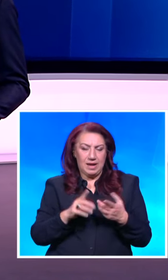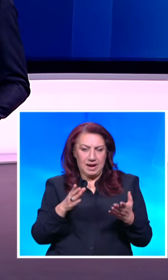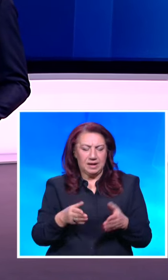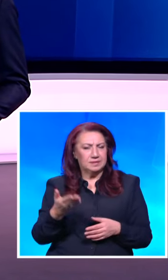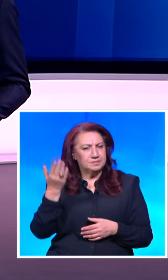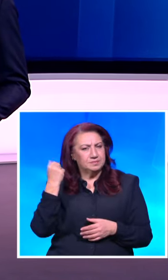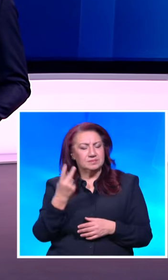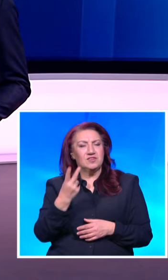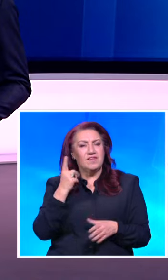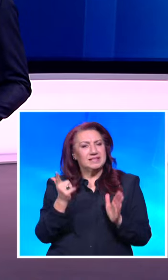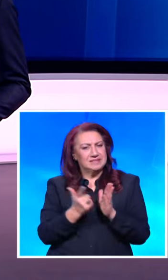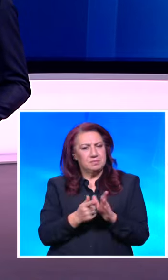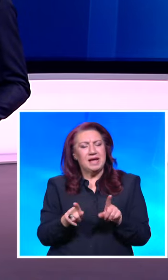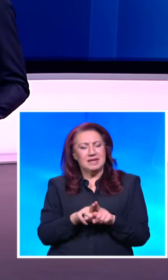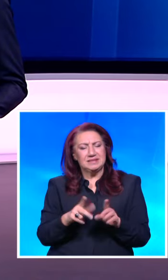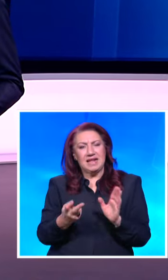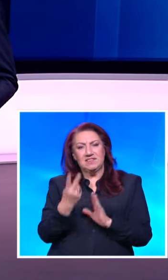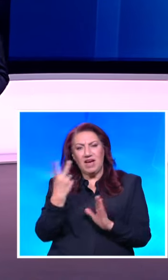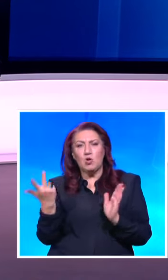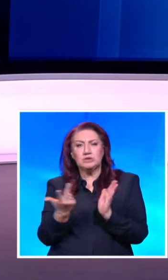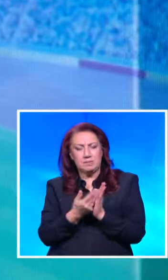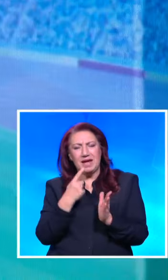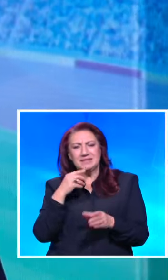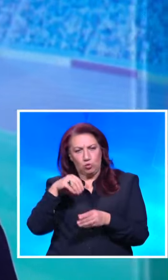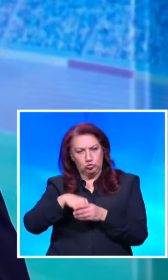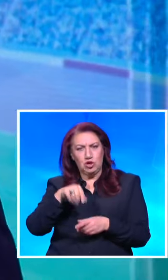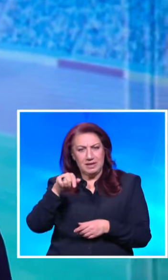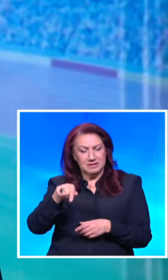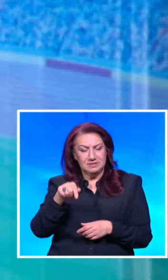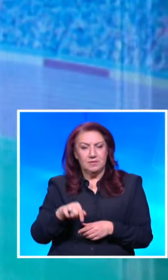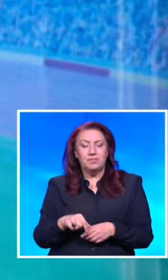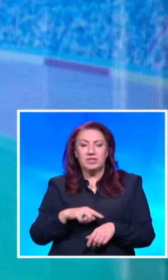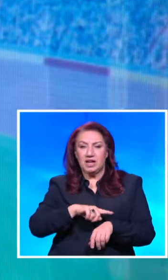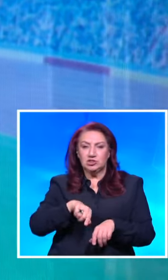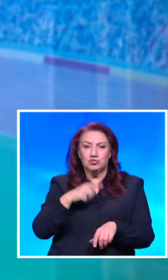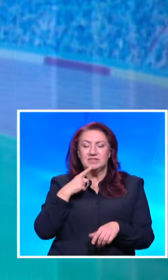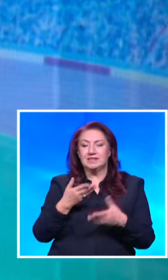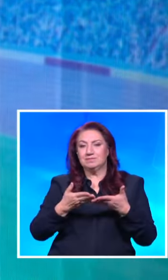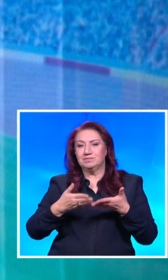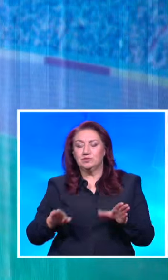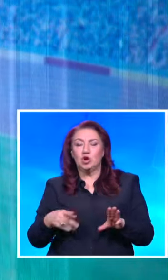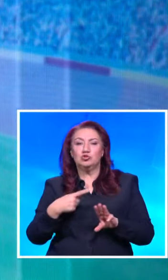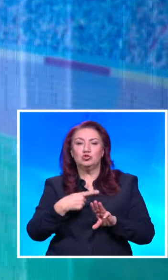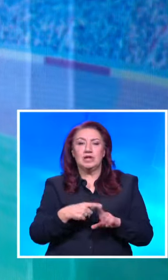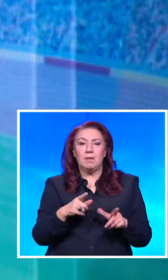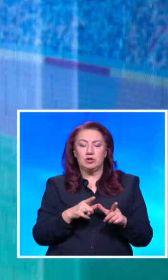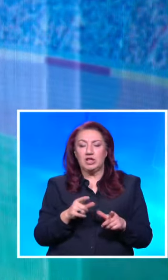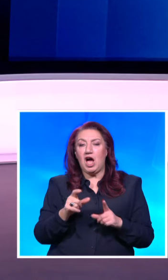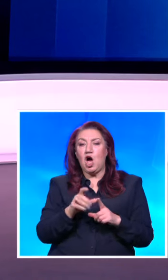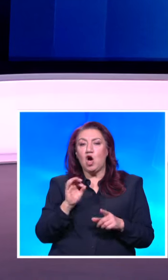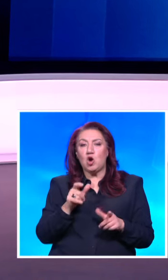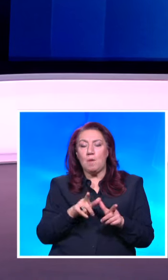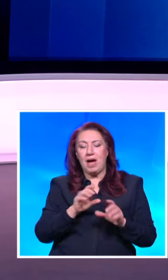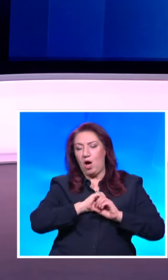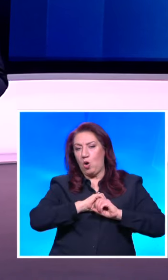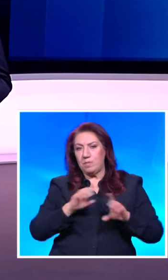през 2017 и 2018 година. А часове след раздялата с Жозе Мориньо, Рома обяви новия си треньор. Това е легендата